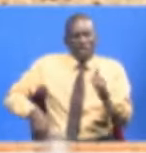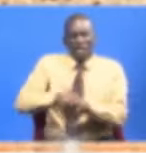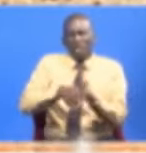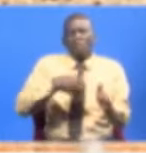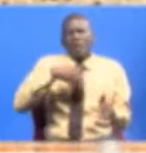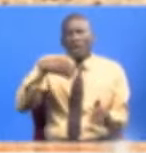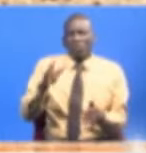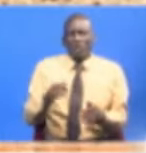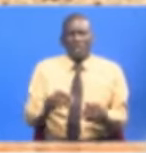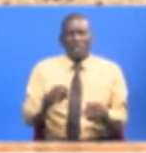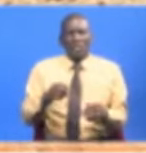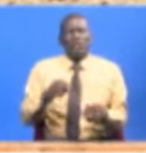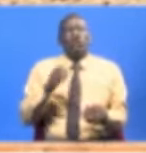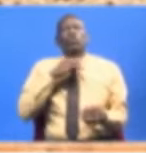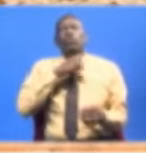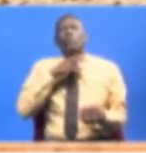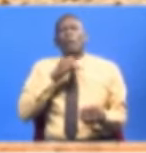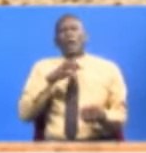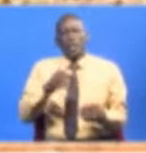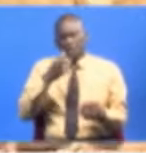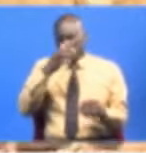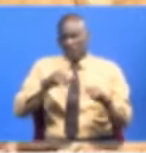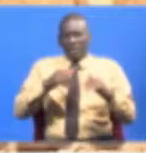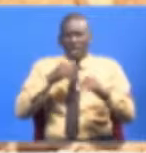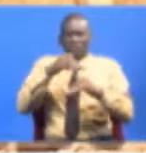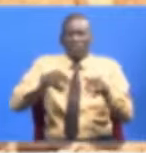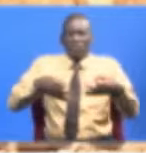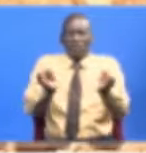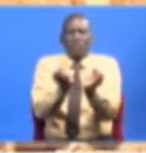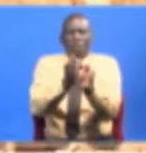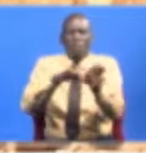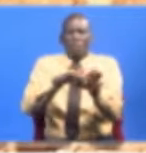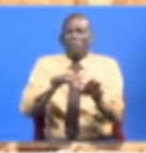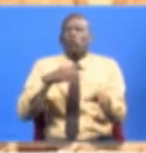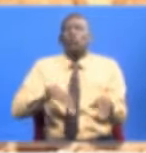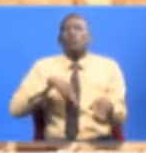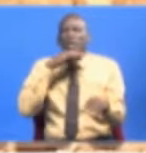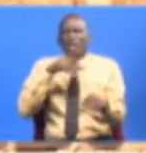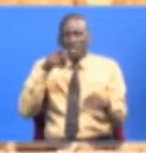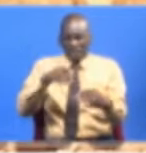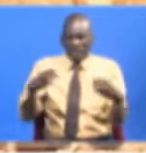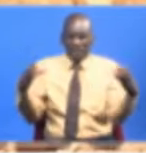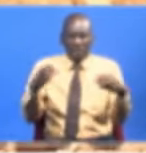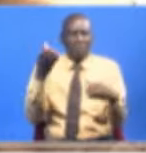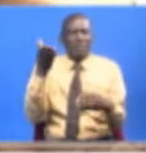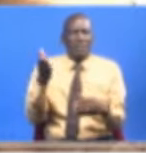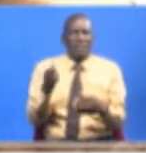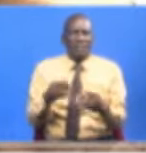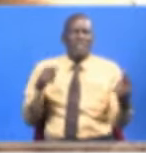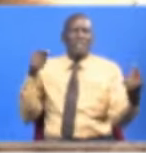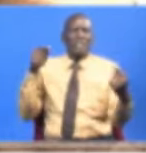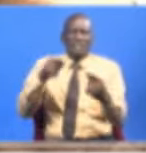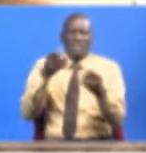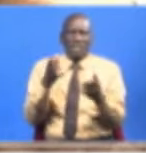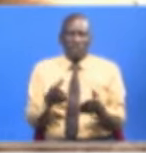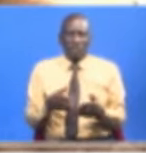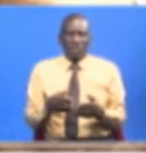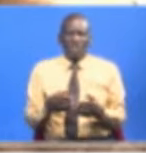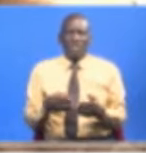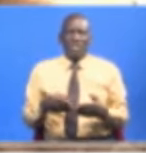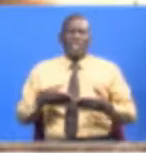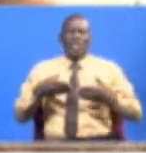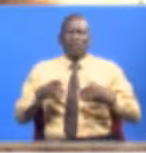ya kilio chao ni kuhusiana na jamaa zao walioangamia mikononi mwa kampuni husika. Hadi sasa wamejibiwa na